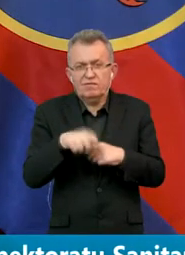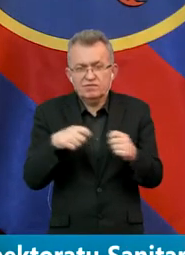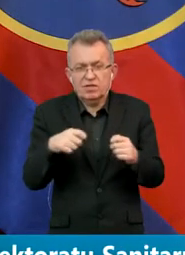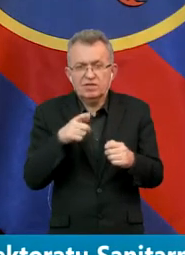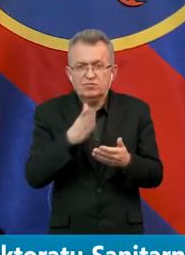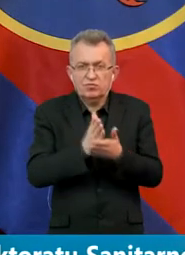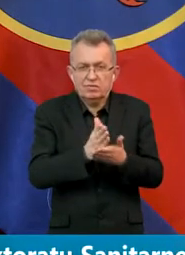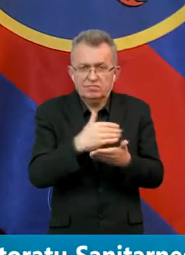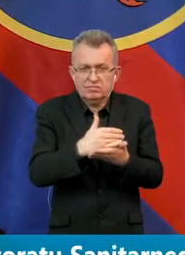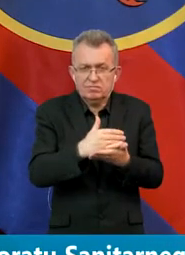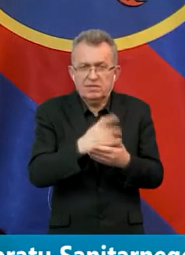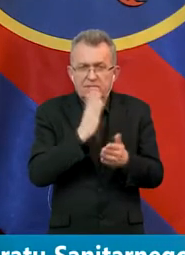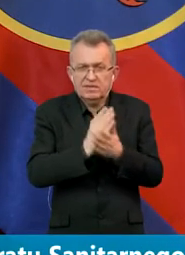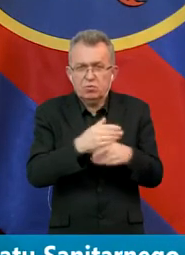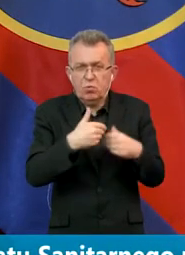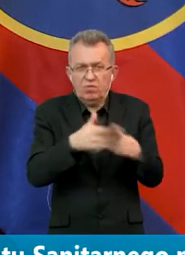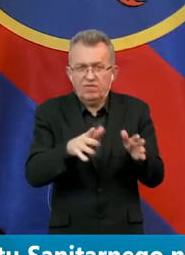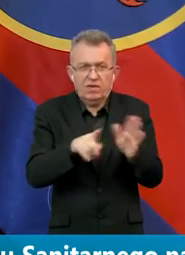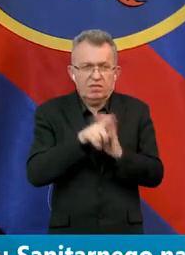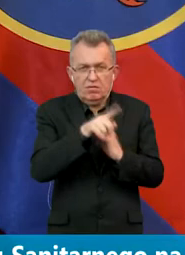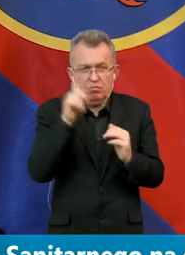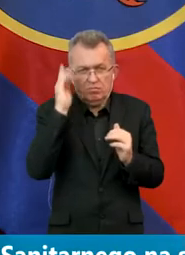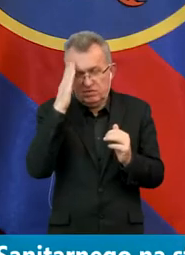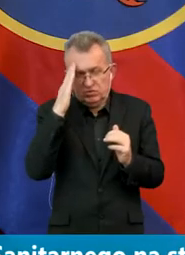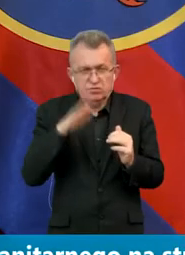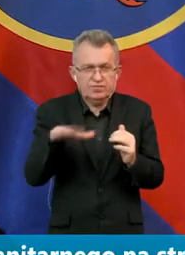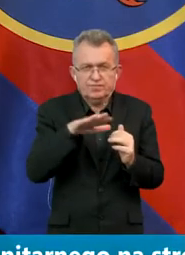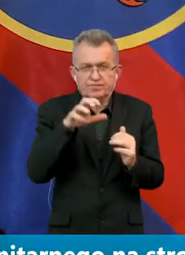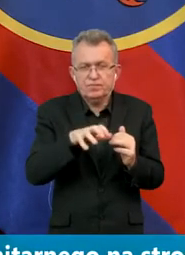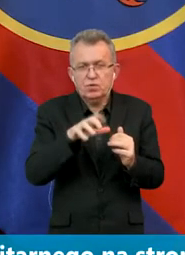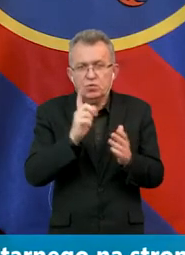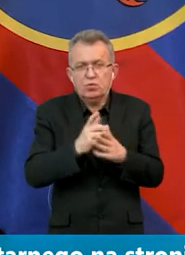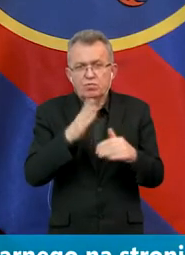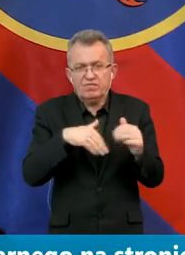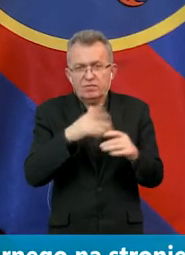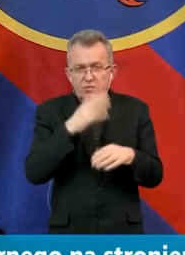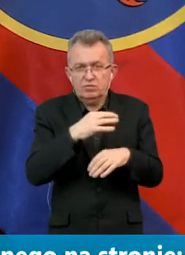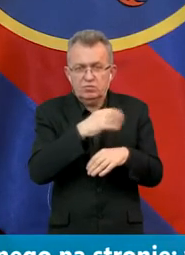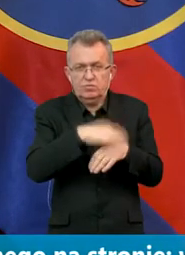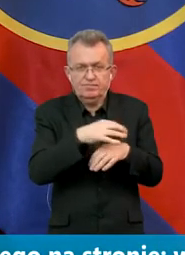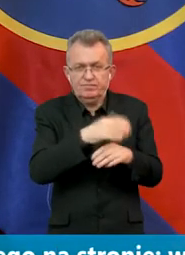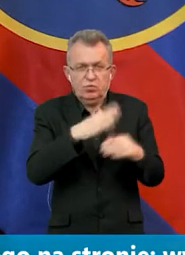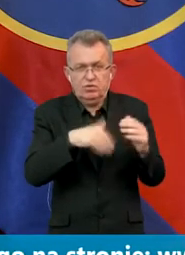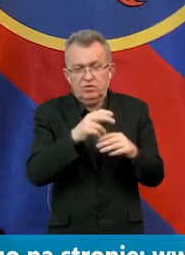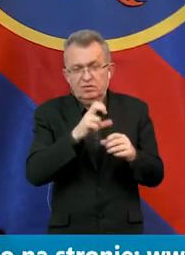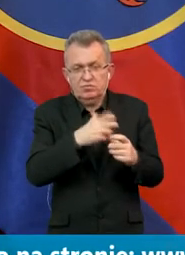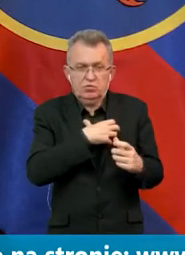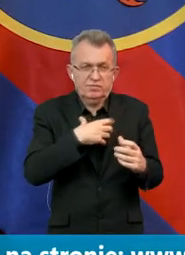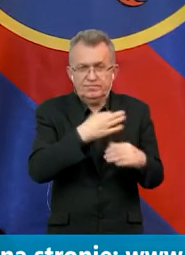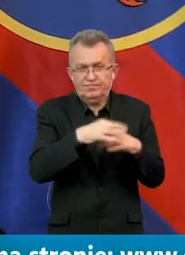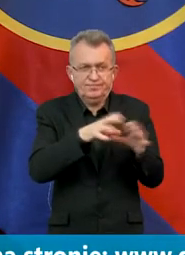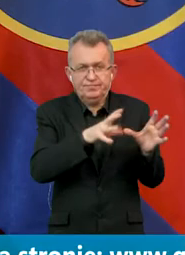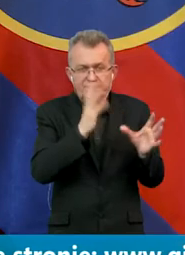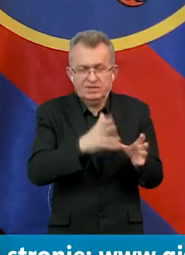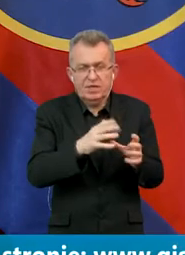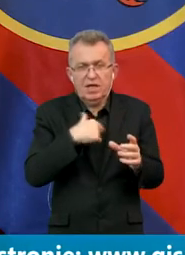terenu będzie terenem otwartym dla mieszkańców, który wybuduje uczelnia, czy zagospodaruje uczelnia,